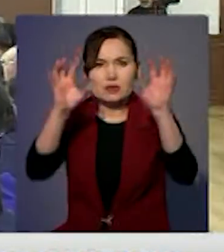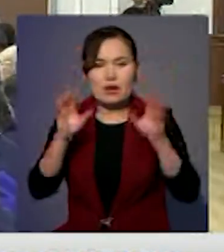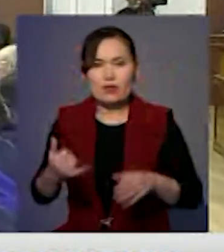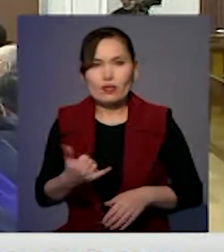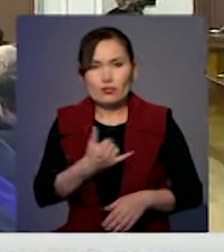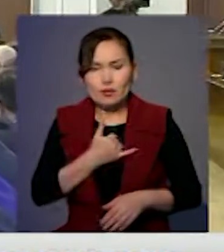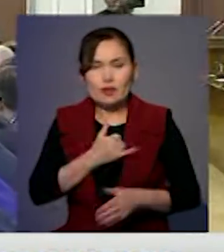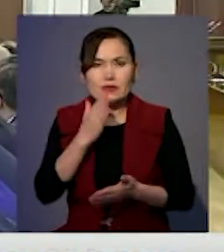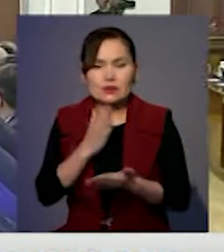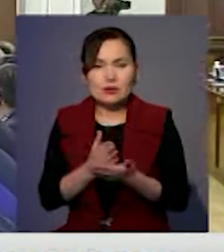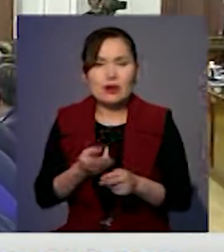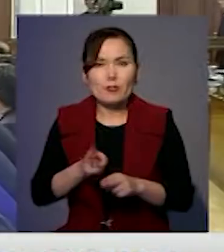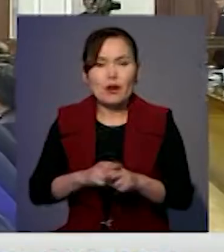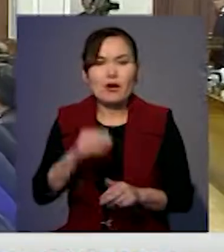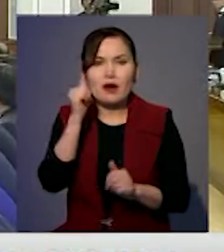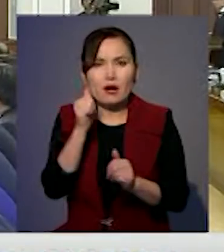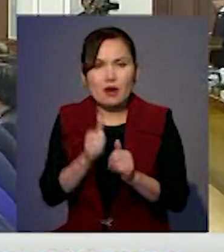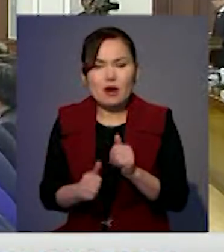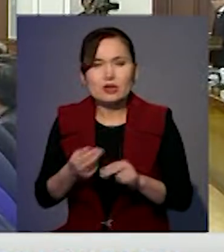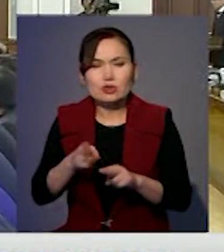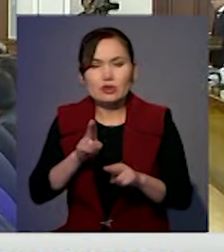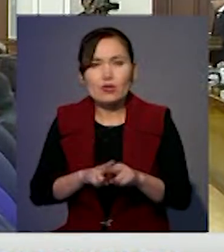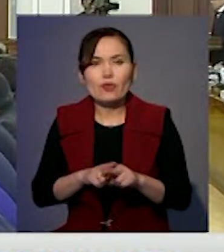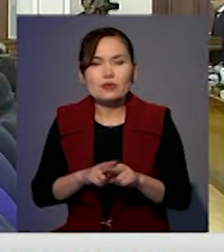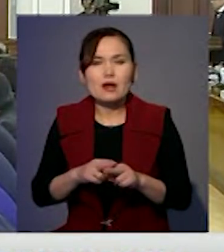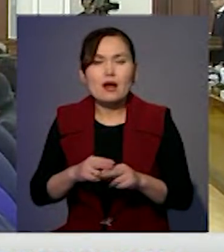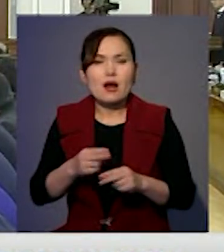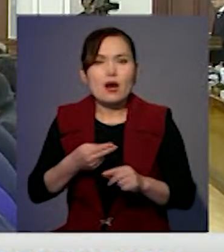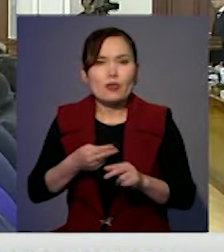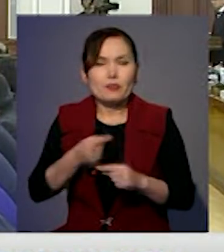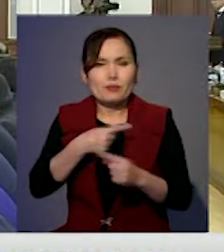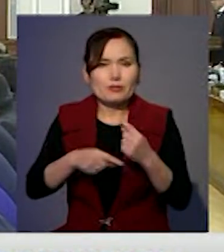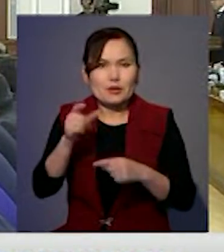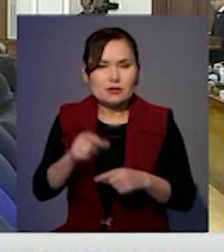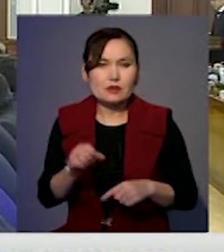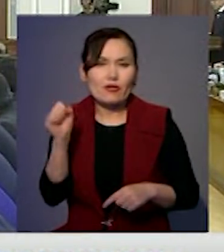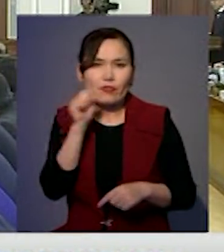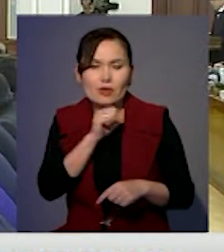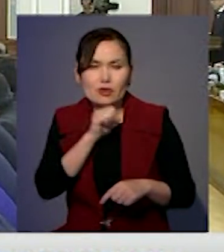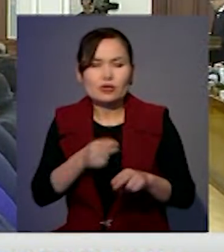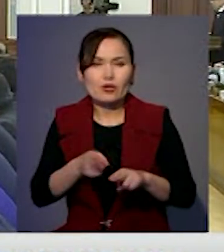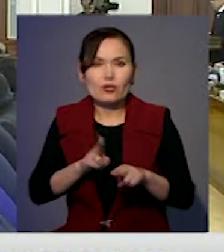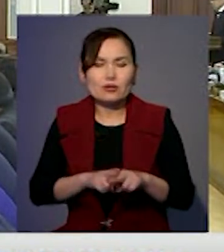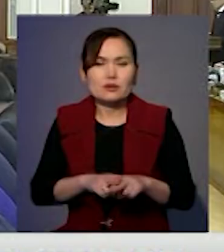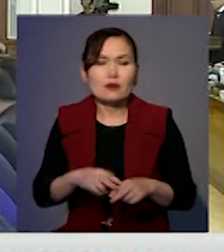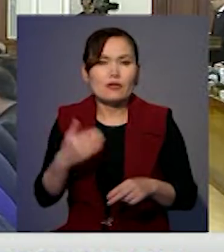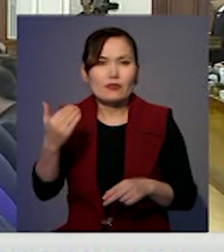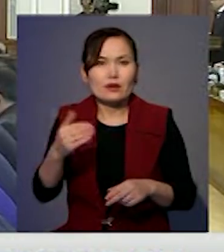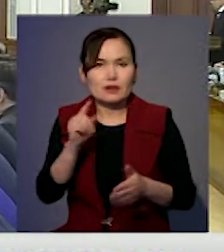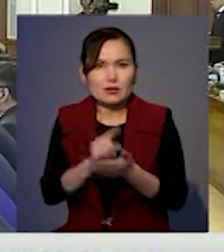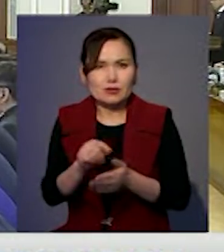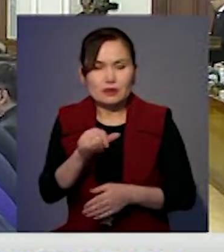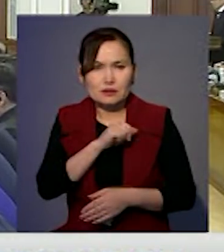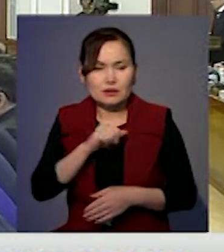каждым. Каждый акционер берет и ворует из своего банка. А потом за ним гоняемся. А где мы были?